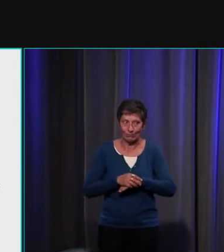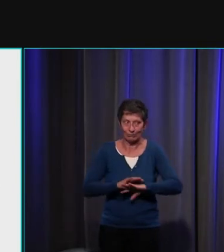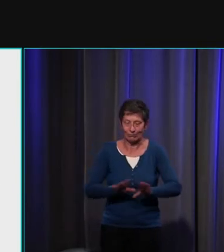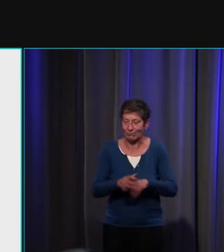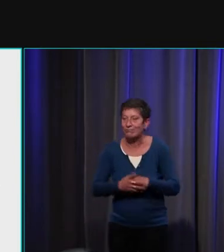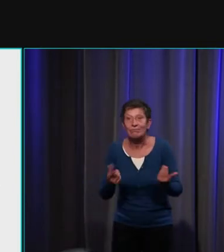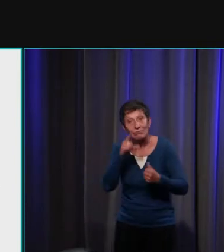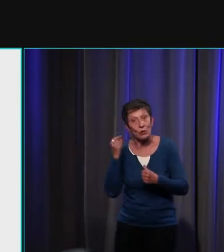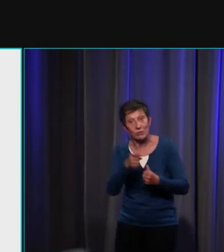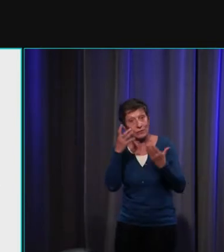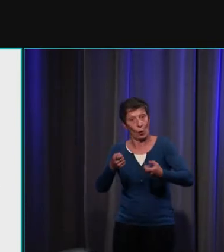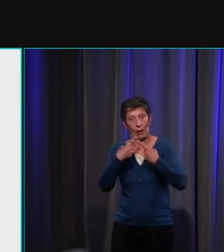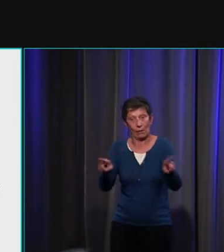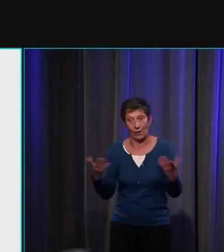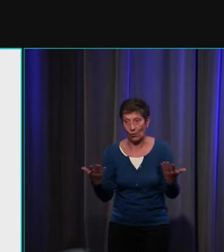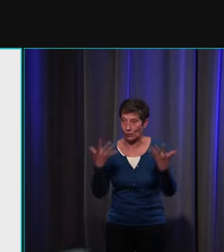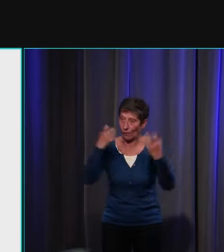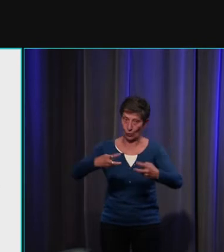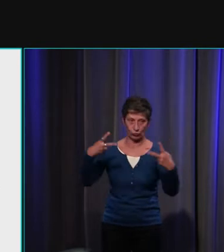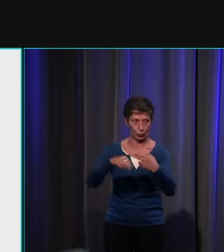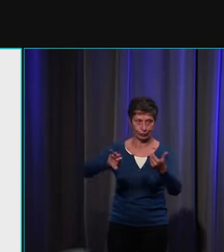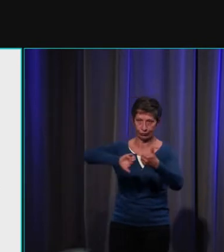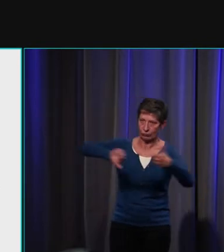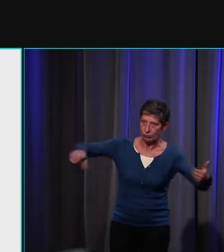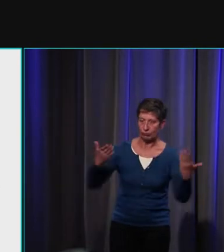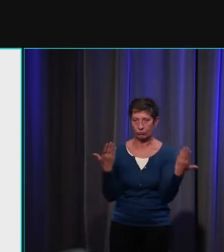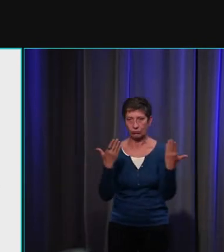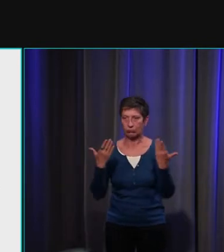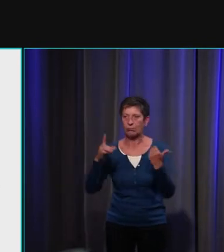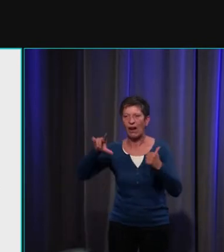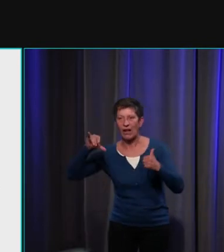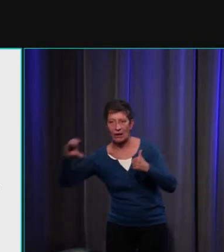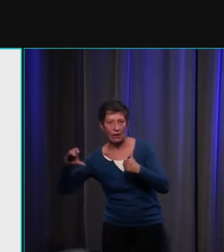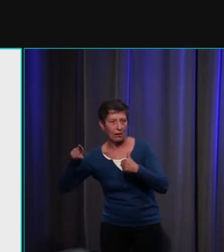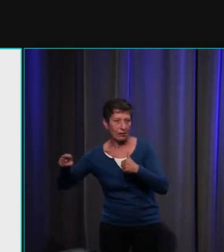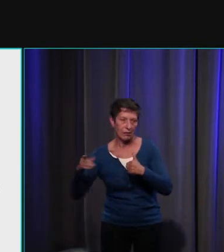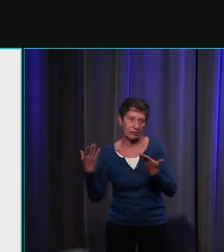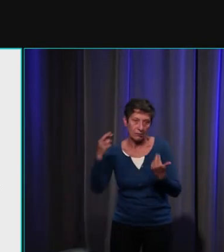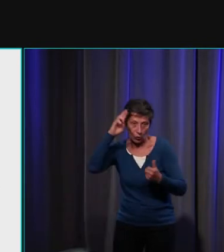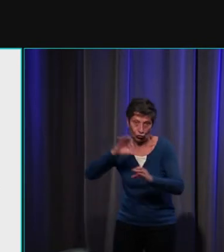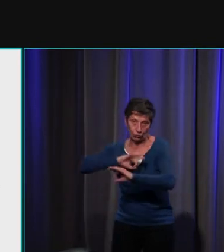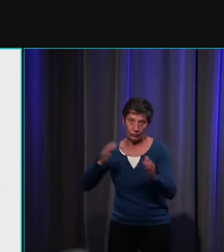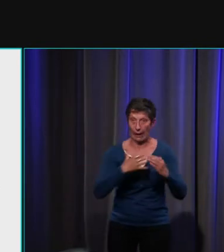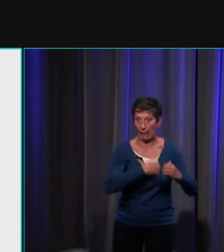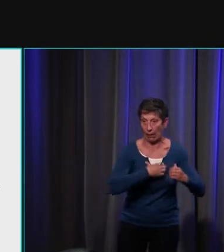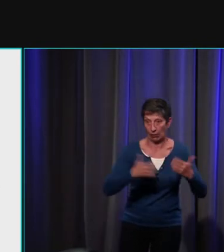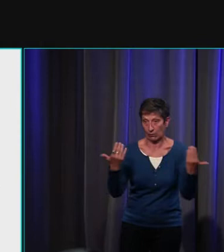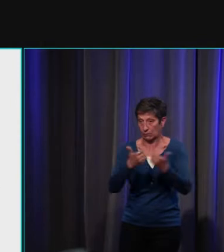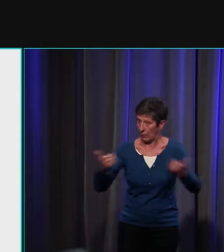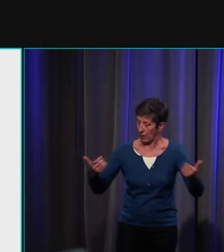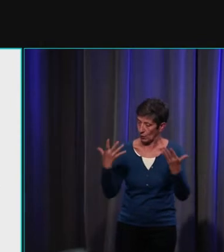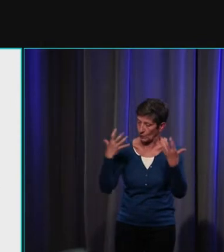et pour la différence pour la coupure la distinction entre les laïcs et les prêtres et puis c'est un des premiers à utiliser